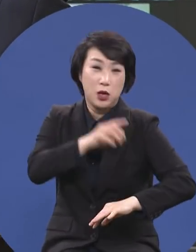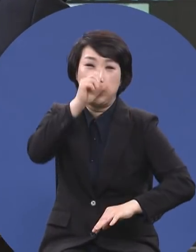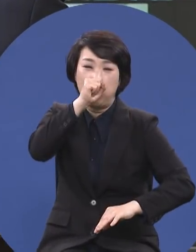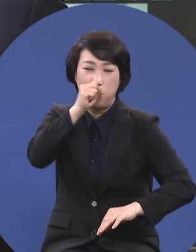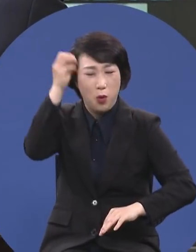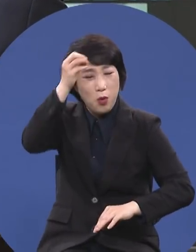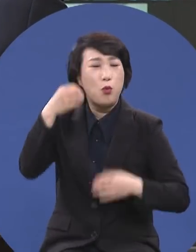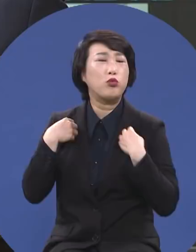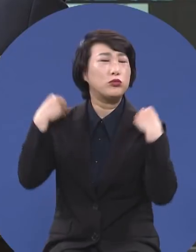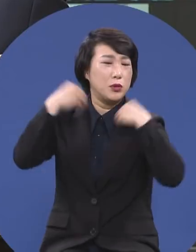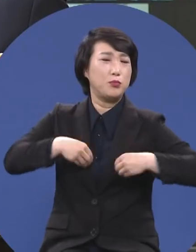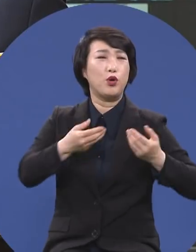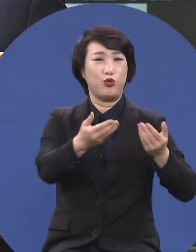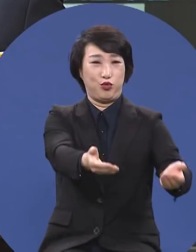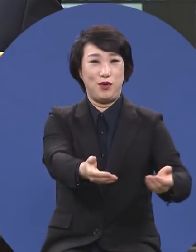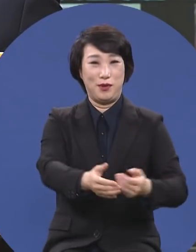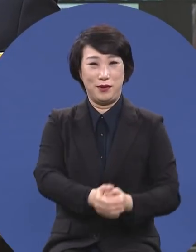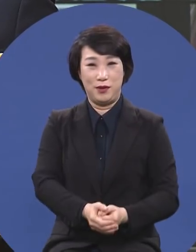입혀.